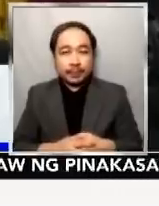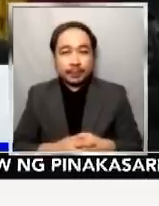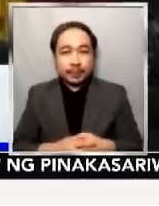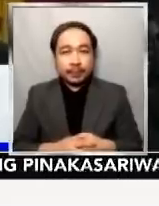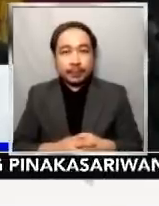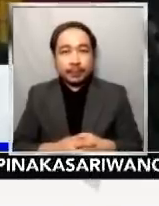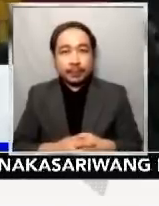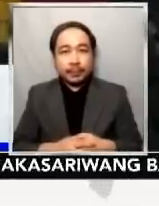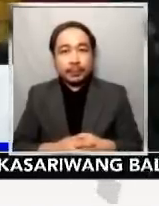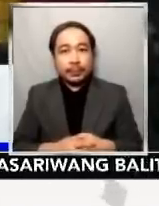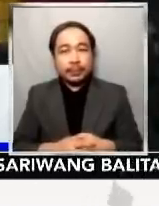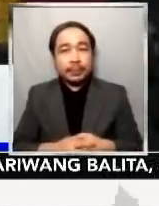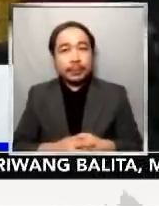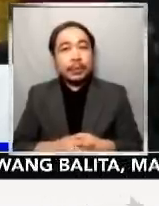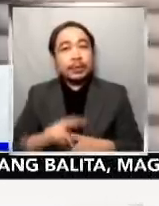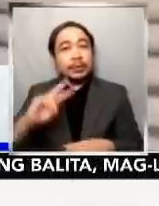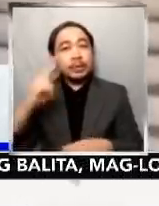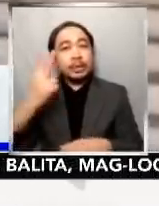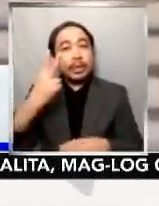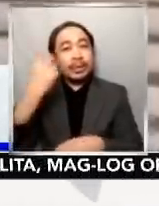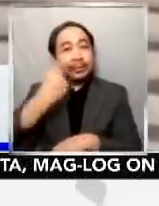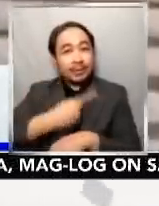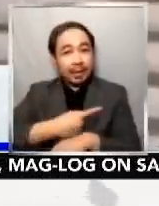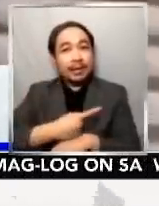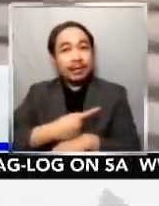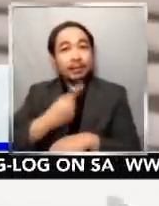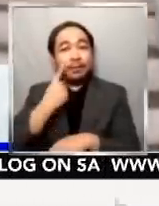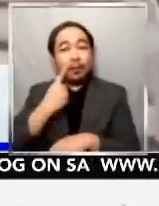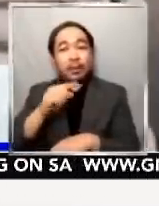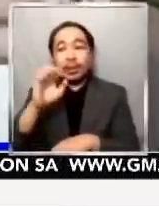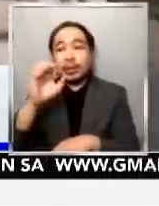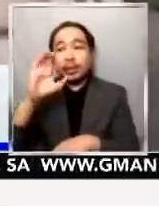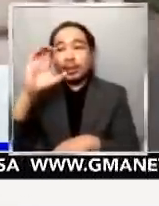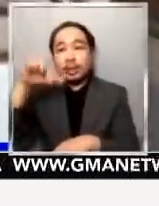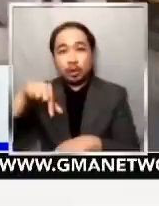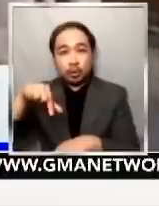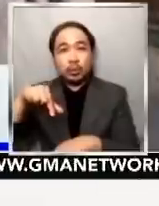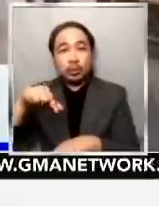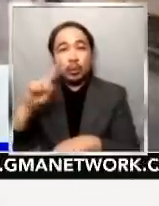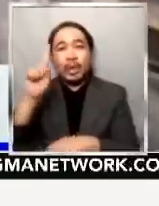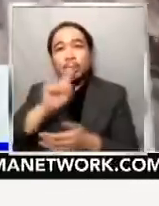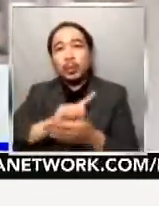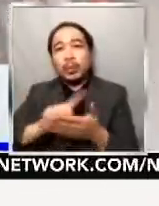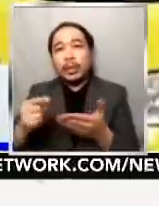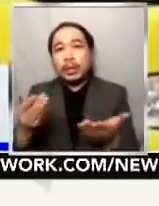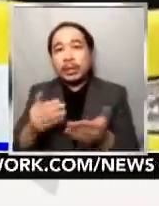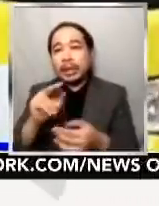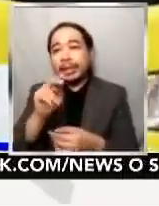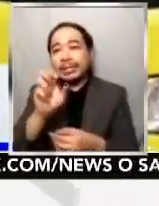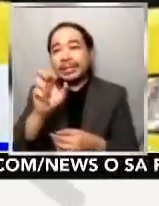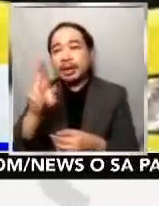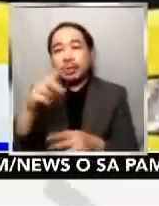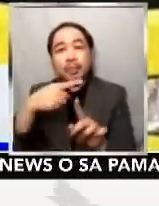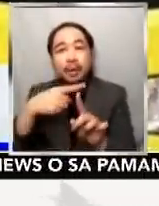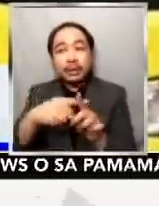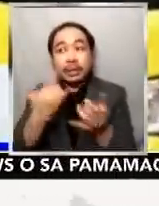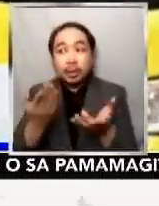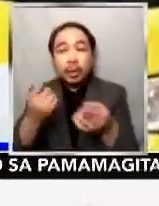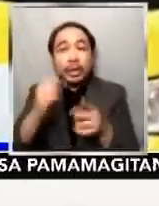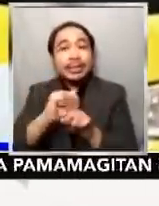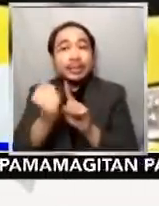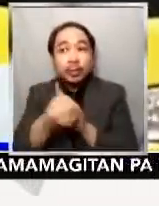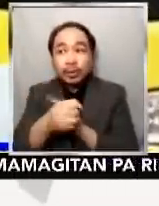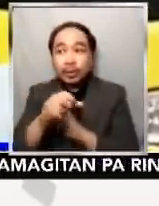Sa ikalawang araw ng isang linggong ECQ sa NCR Plus, ganito ang sitwasyon sa EDSA Carousel. Singbilis, mapuno ng